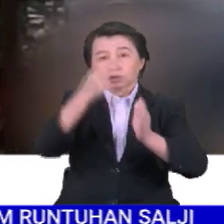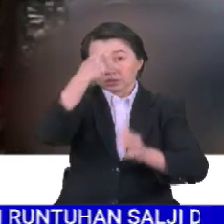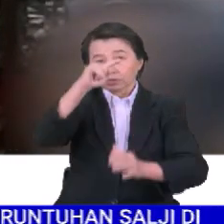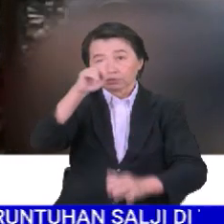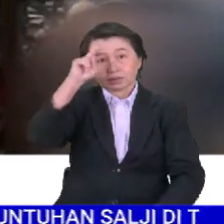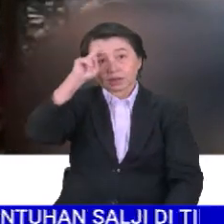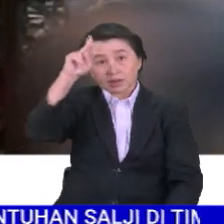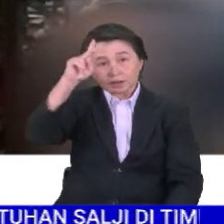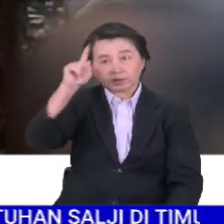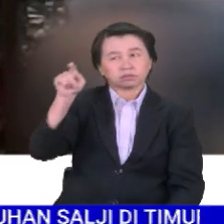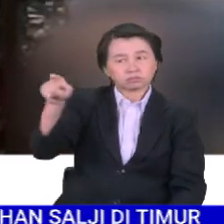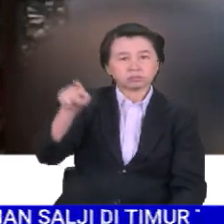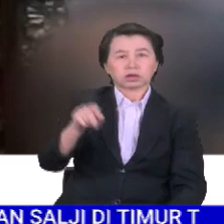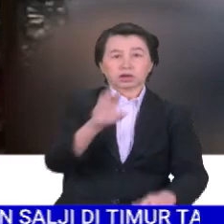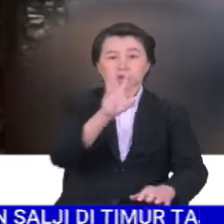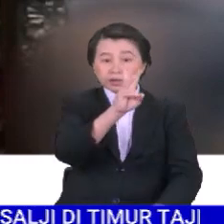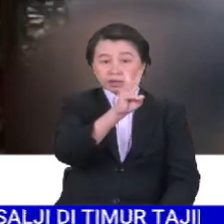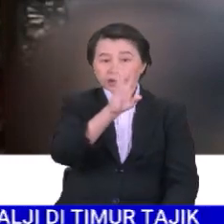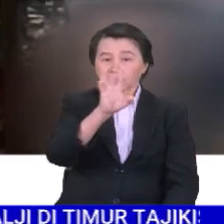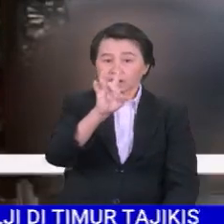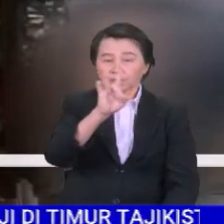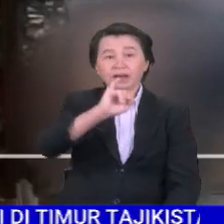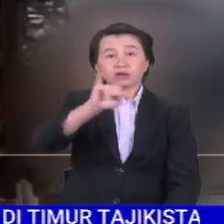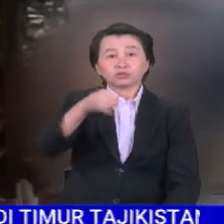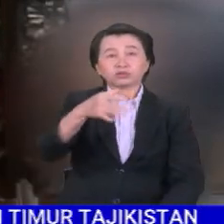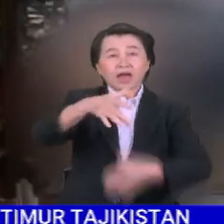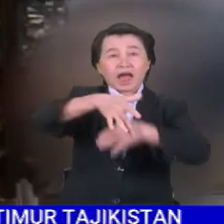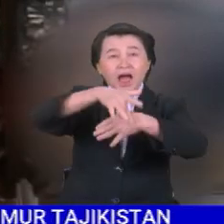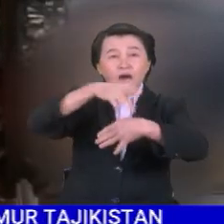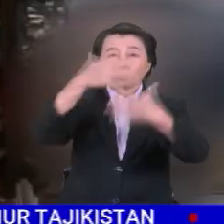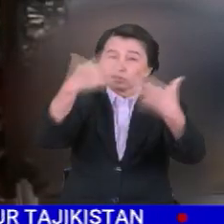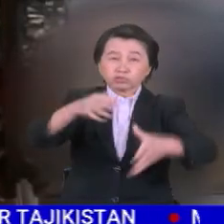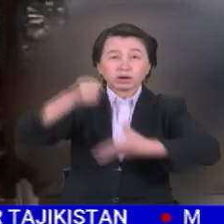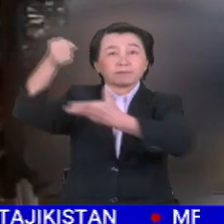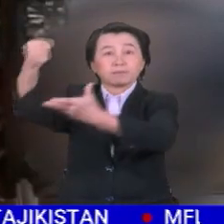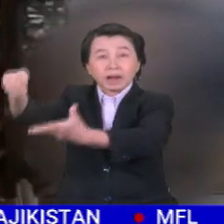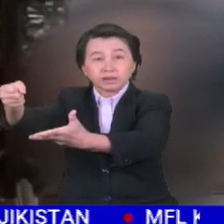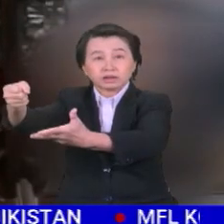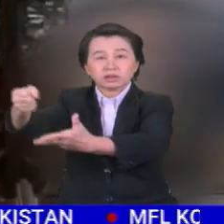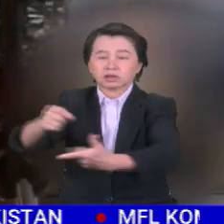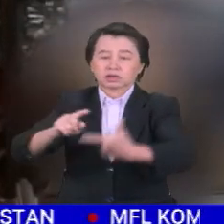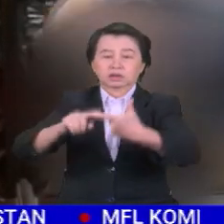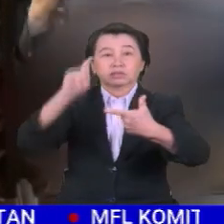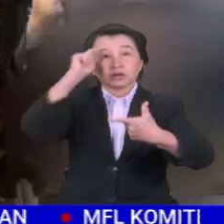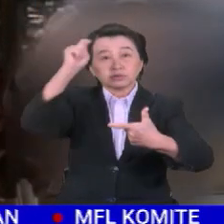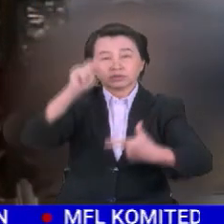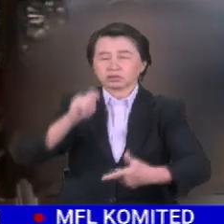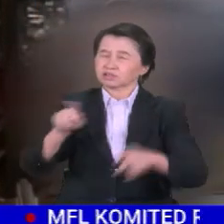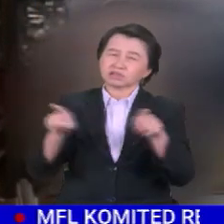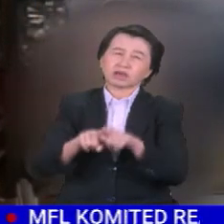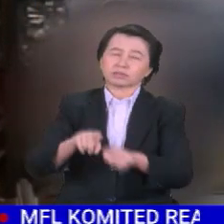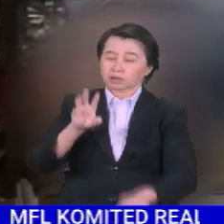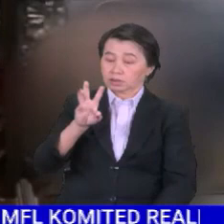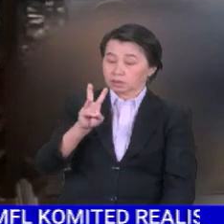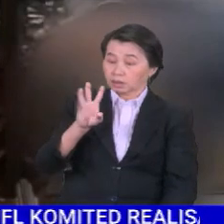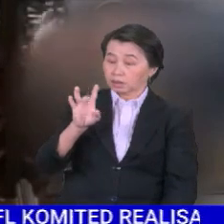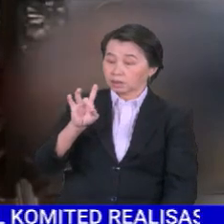Kelantan sendiri ya, 68 juta disalurkan awal. Begitu juga Terengganu, 68 juta